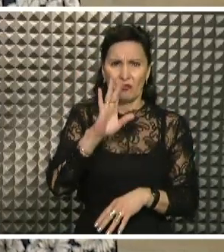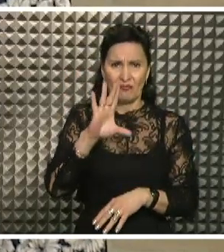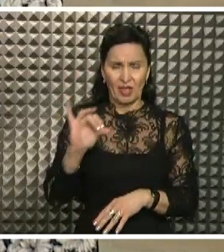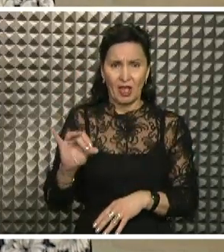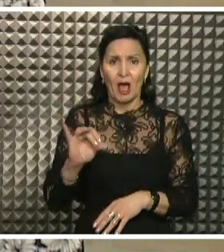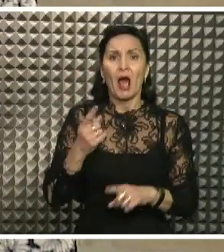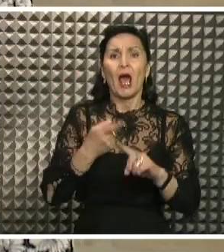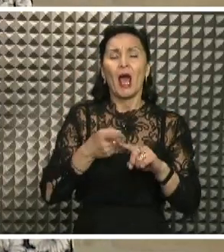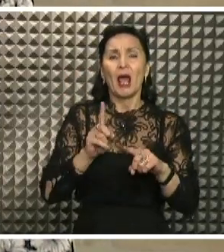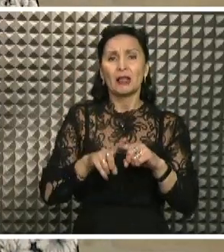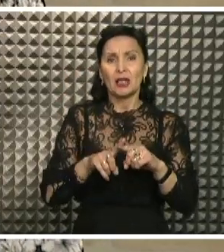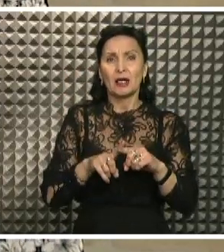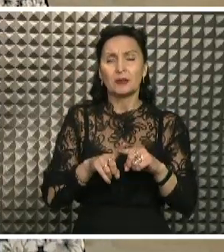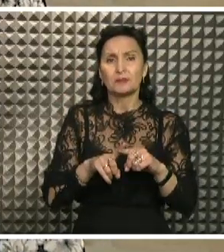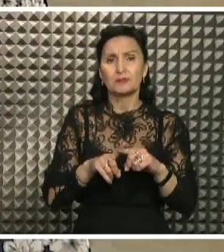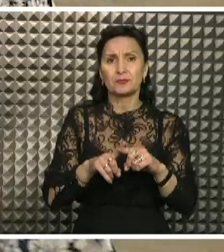инфекциями,